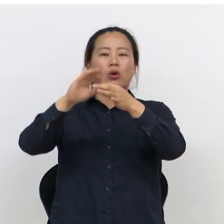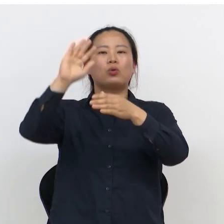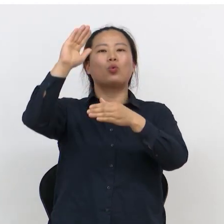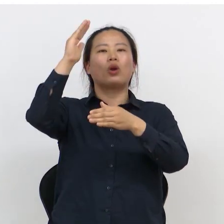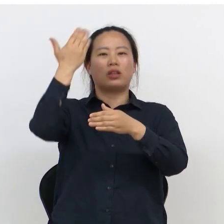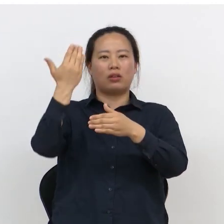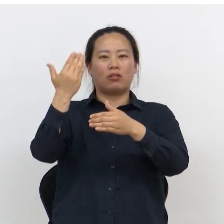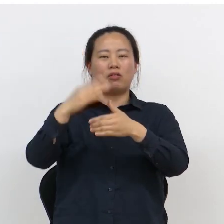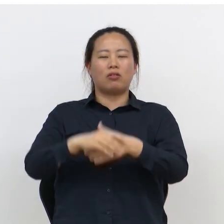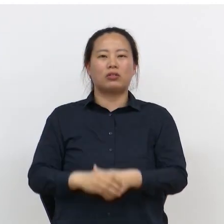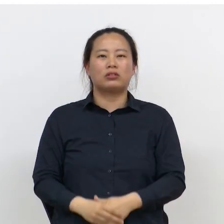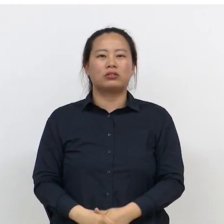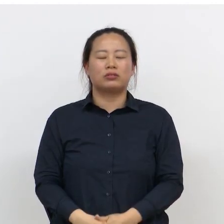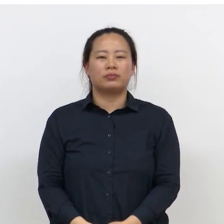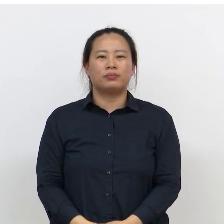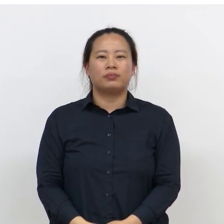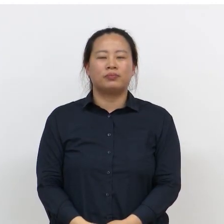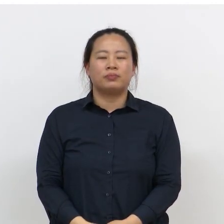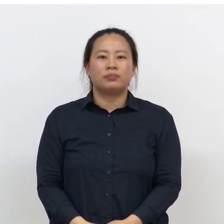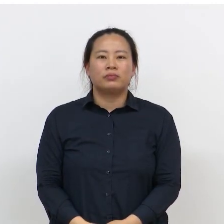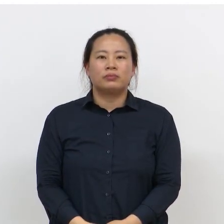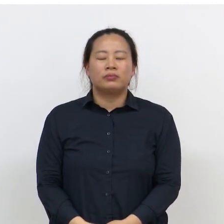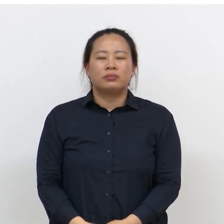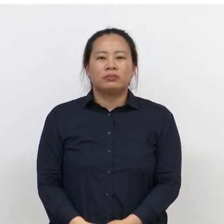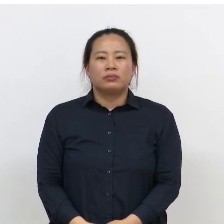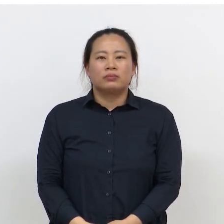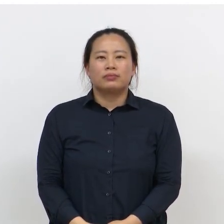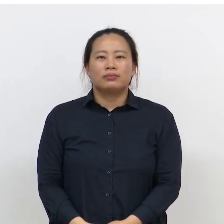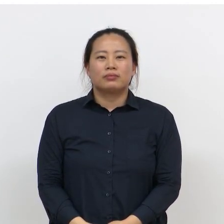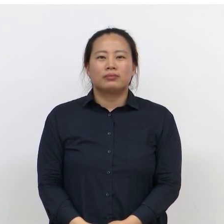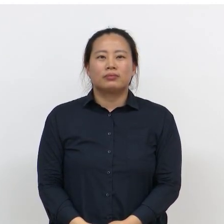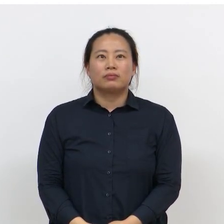신호가 쭉 뇌로 올라가서 소리를 듣게 되는 것입니다.